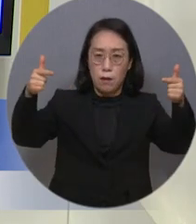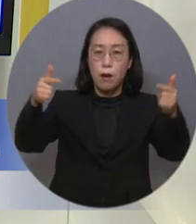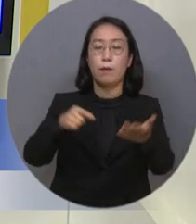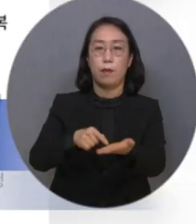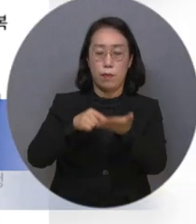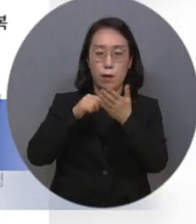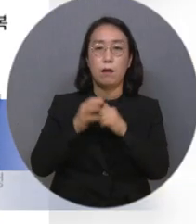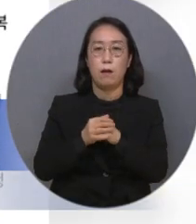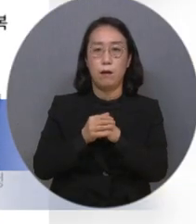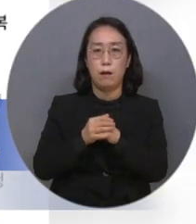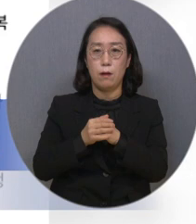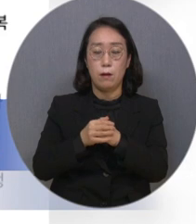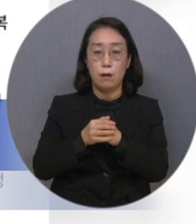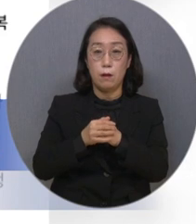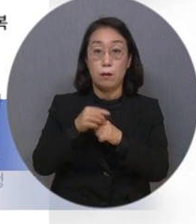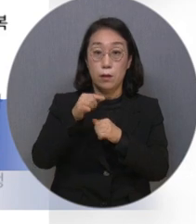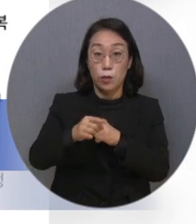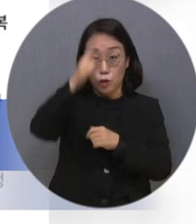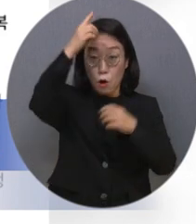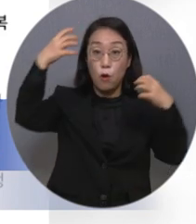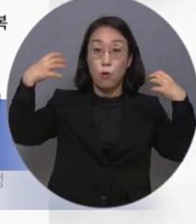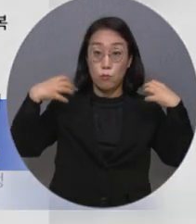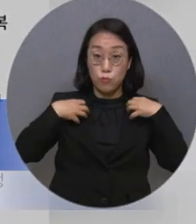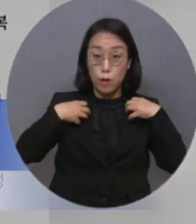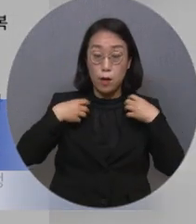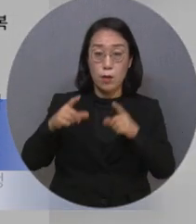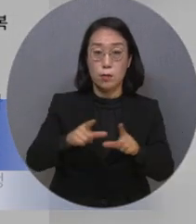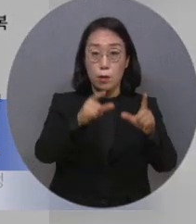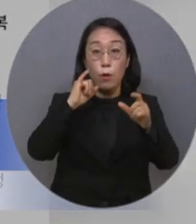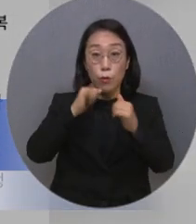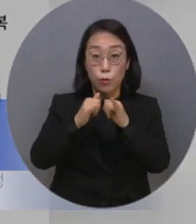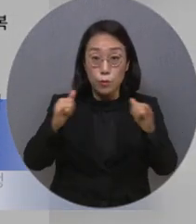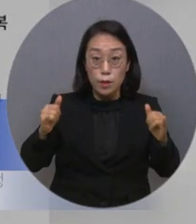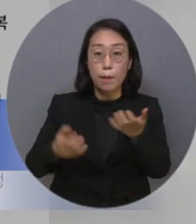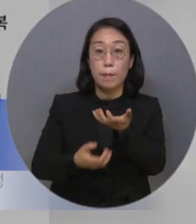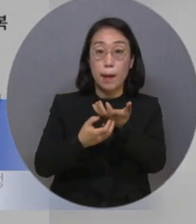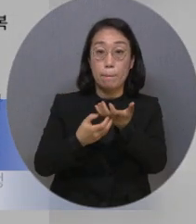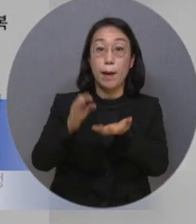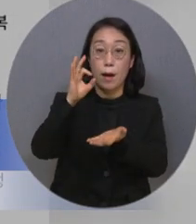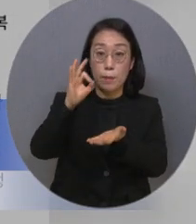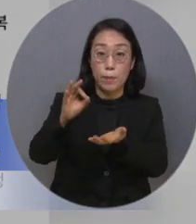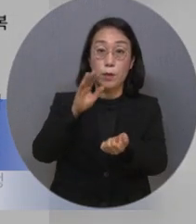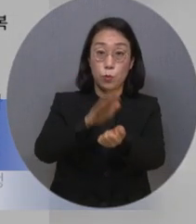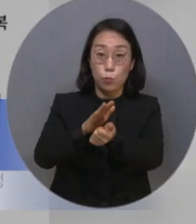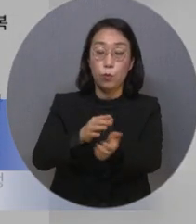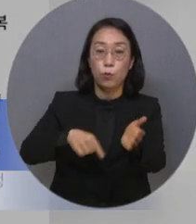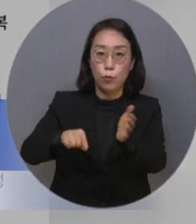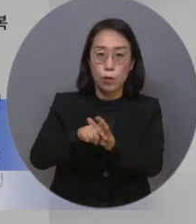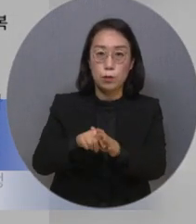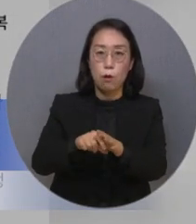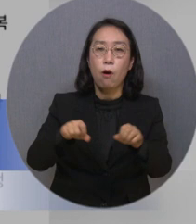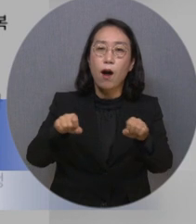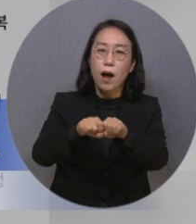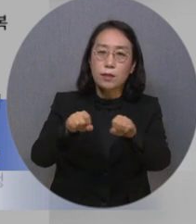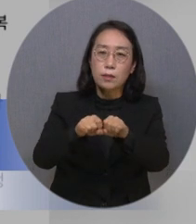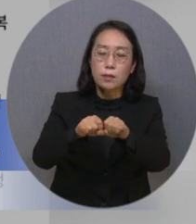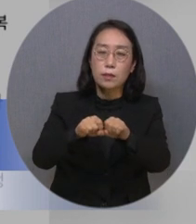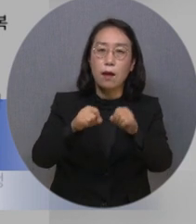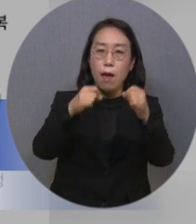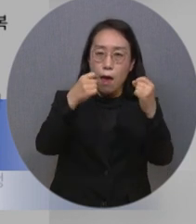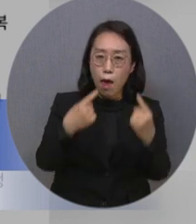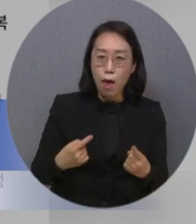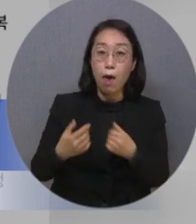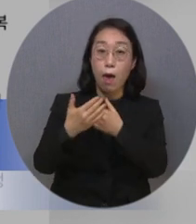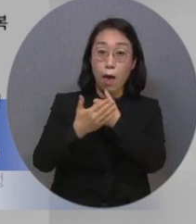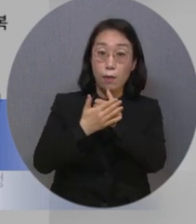나타났습니다 이러한 가운데 정부가 취약계층 대상 난방비 지원대책의 일환으로 도시가스 요금 감면